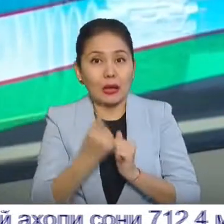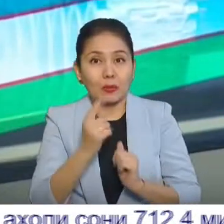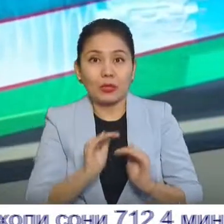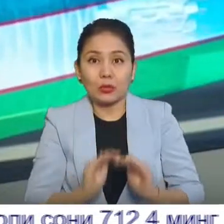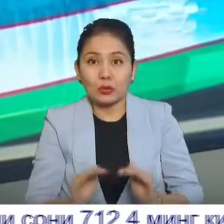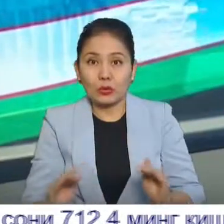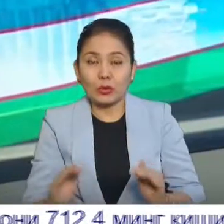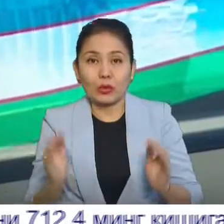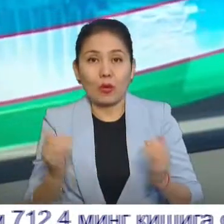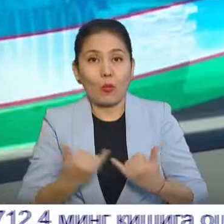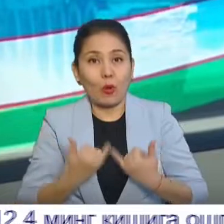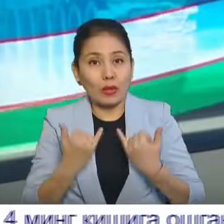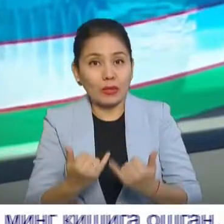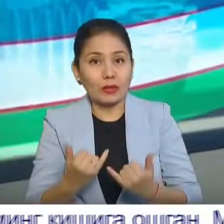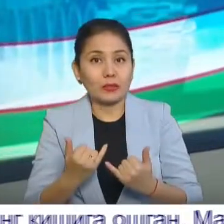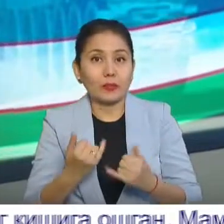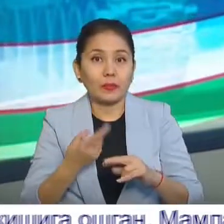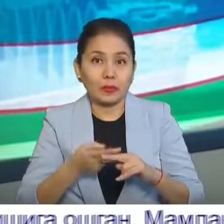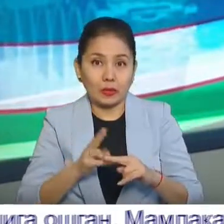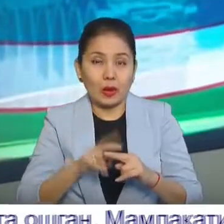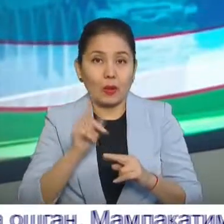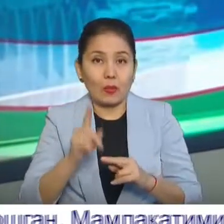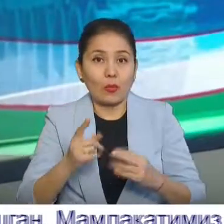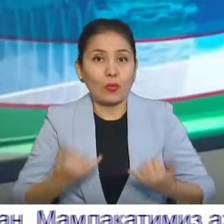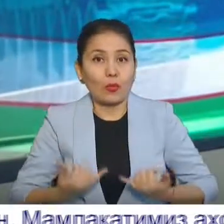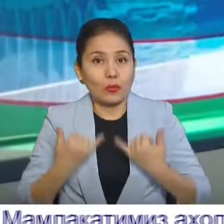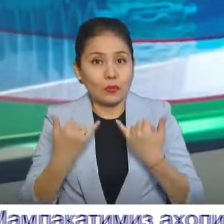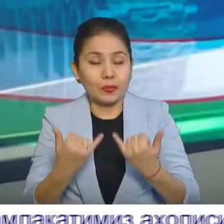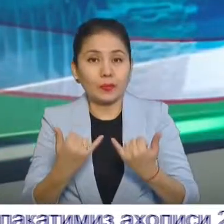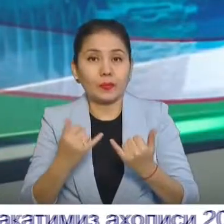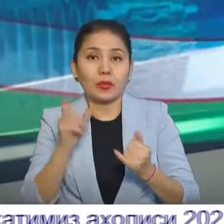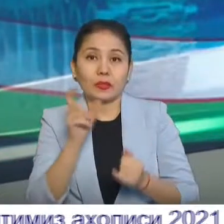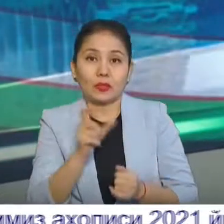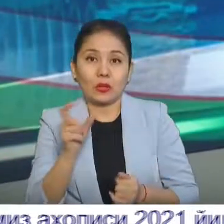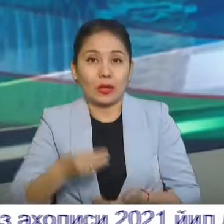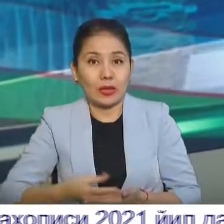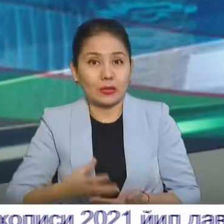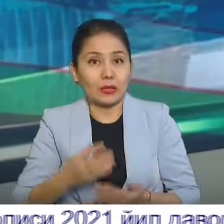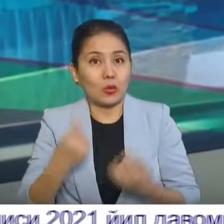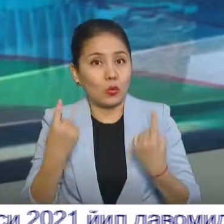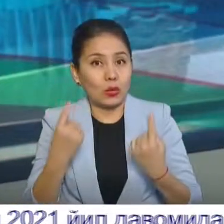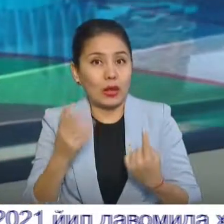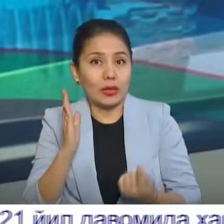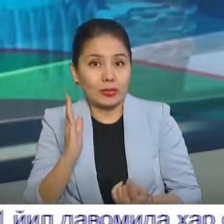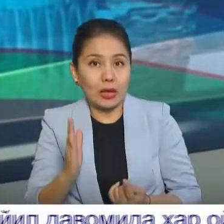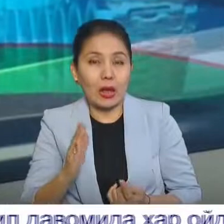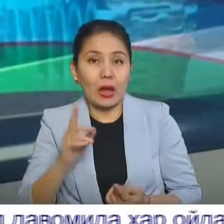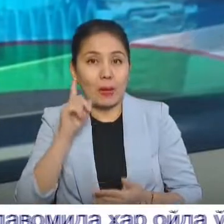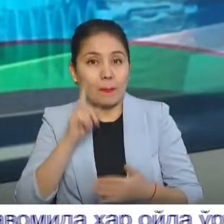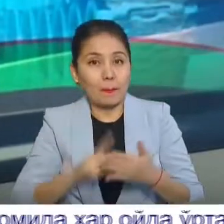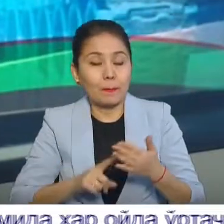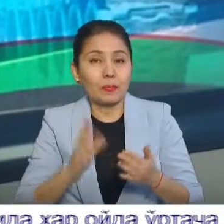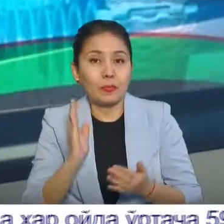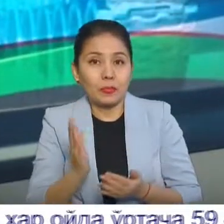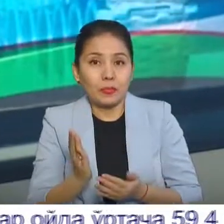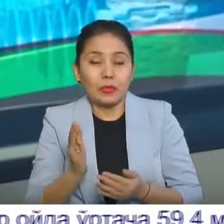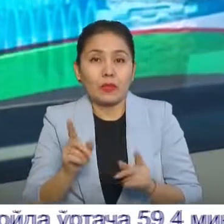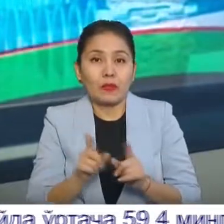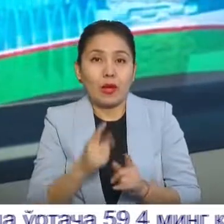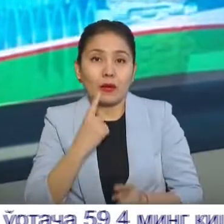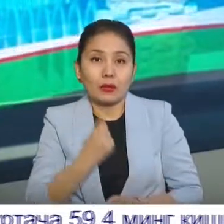муқаддас бурч. Зеро осойшталік хүкім сүрген елдегіні инсон қадры улуғланады. Мақсатлар амалге ошады. Джори ел мамлекетіміз